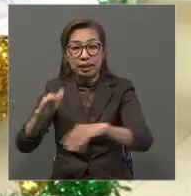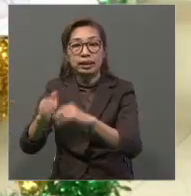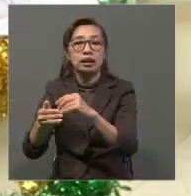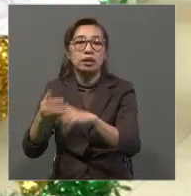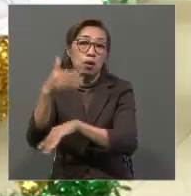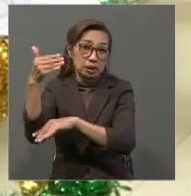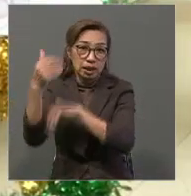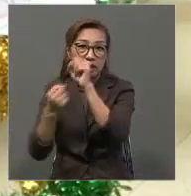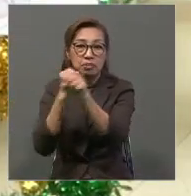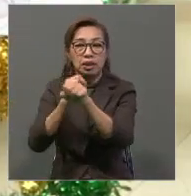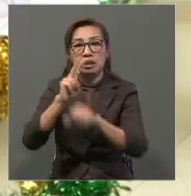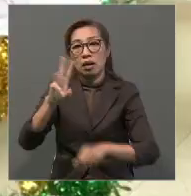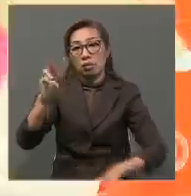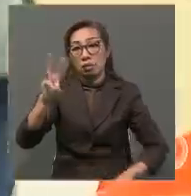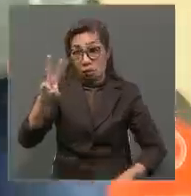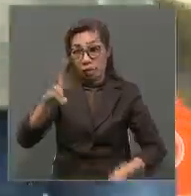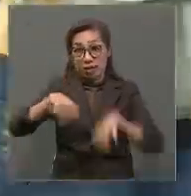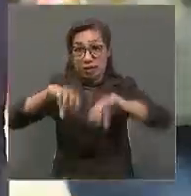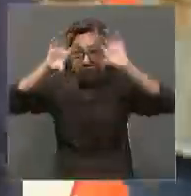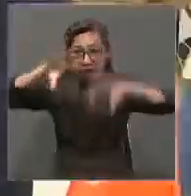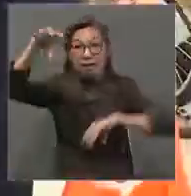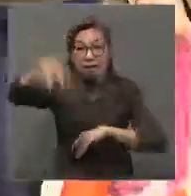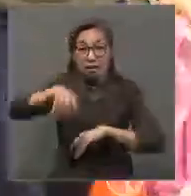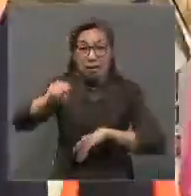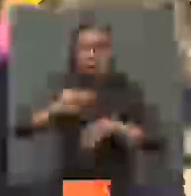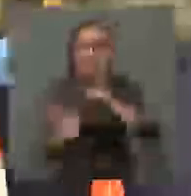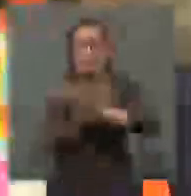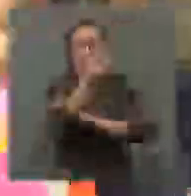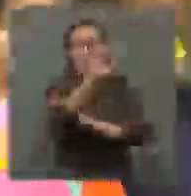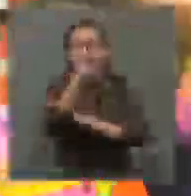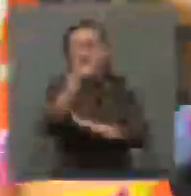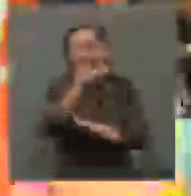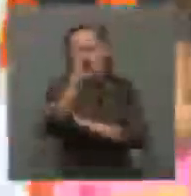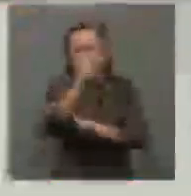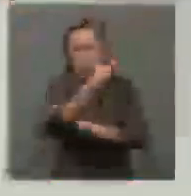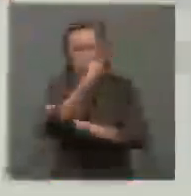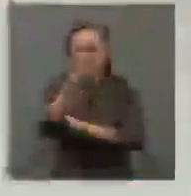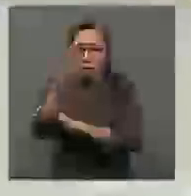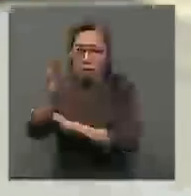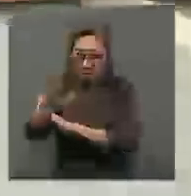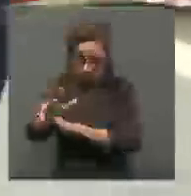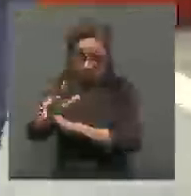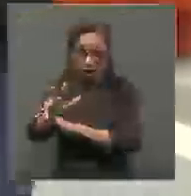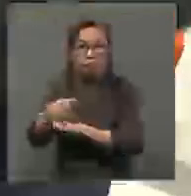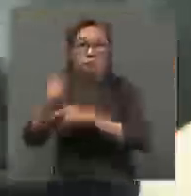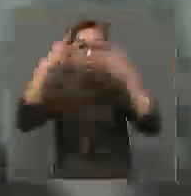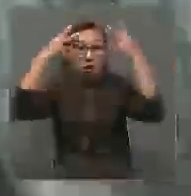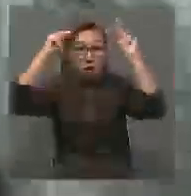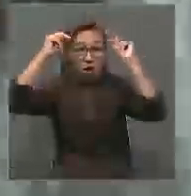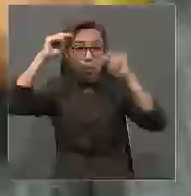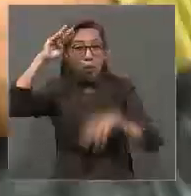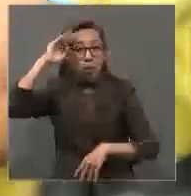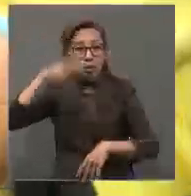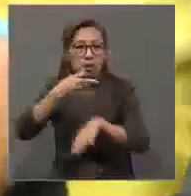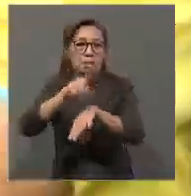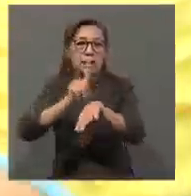ำปี2566นะคะจัดขึ้นที่ทำเนียบรัฐบาลค่ะตั้งแต่8โมงเช้าเลยไปจนถึงบ่าย3นะคะโดยนายกรัฐมนตรีเนี่ยก็